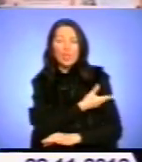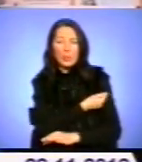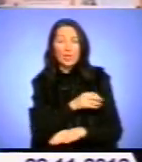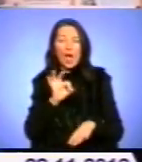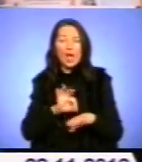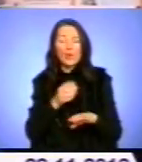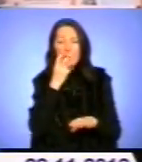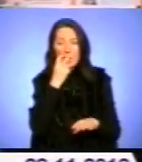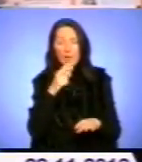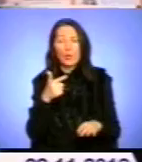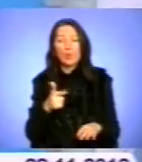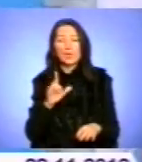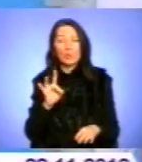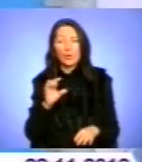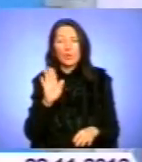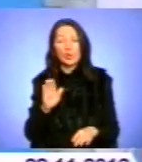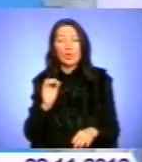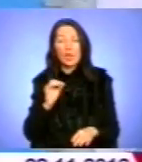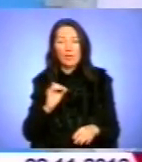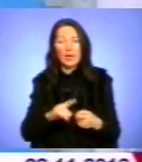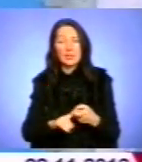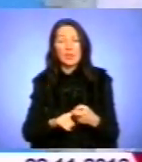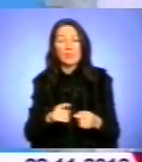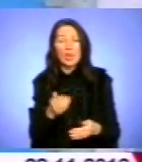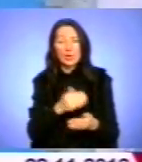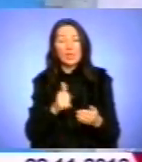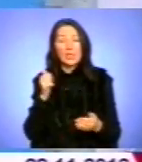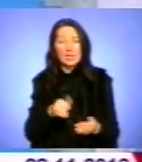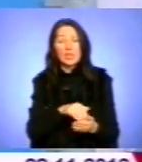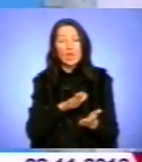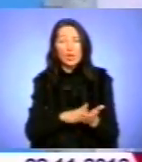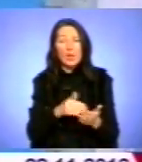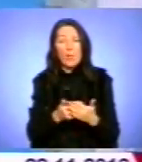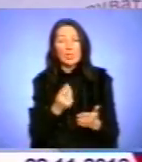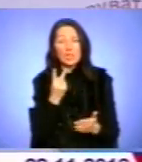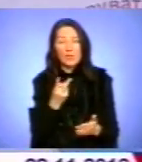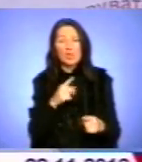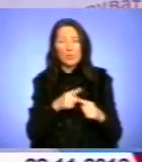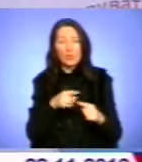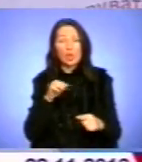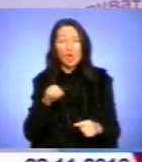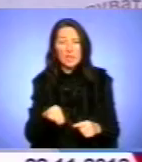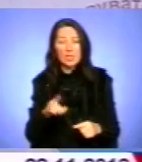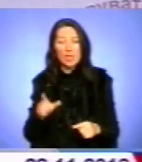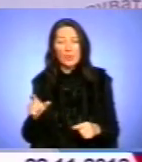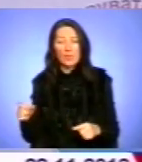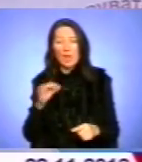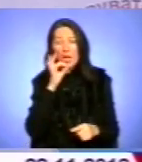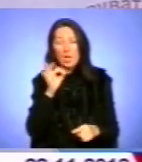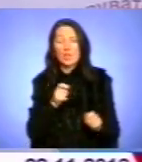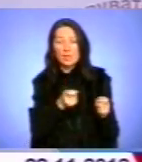гострі респіраторно-вірусні інфекції в області за останній тиждень зареєстрували майже 2,5 тисячі, каже